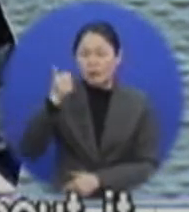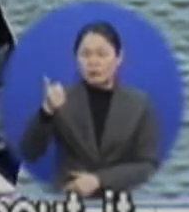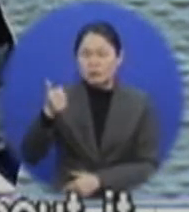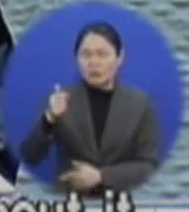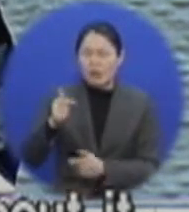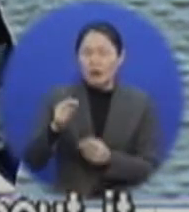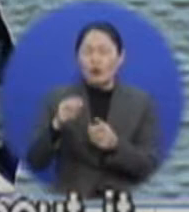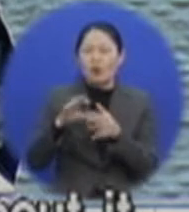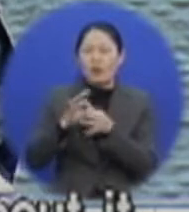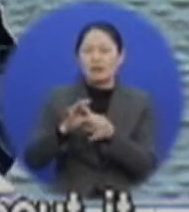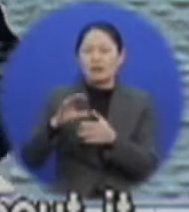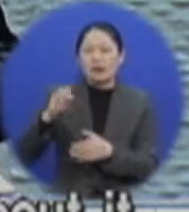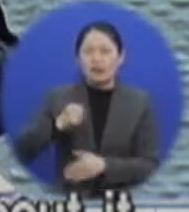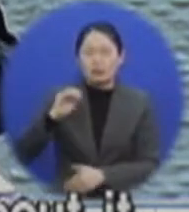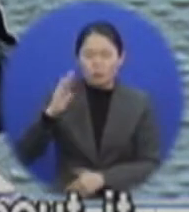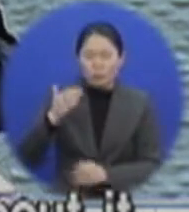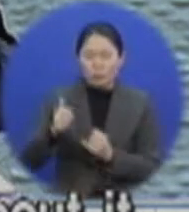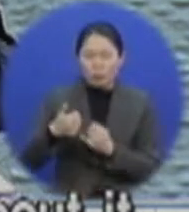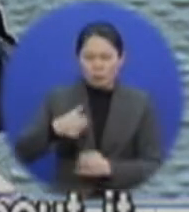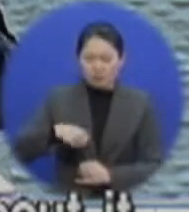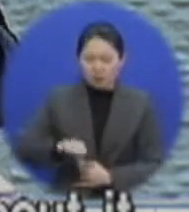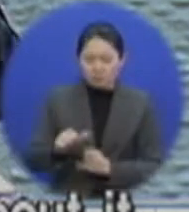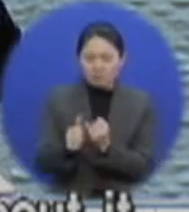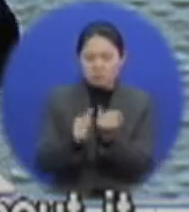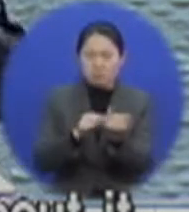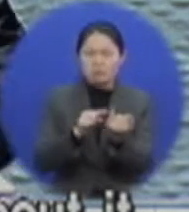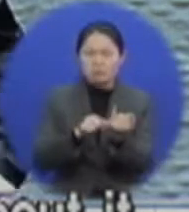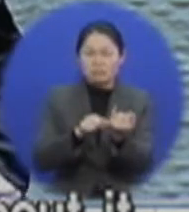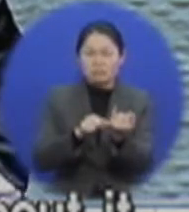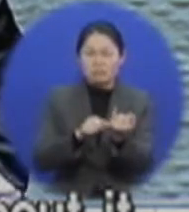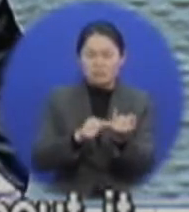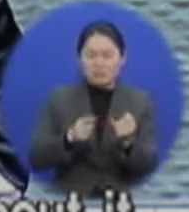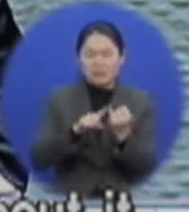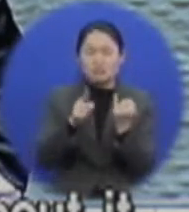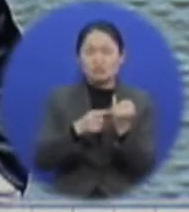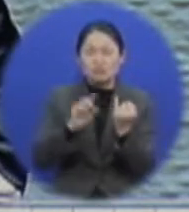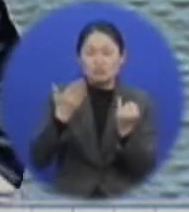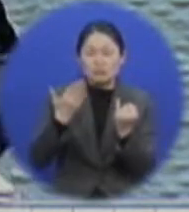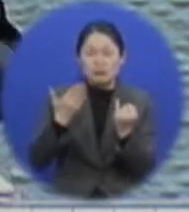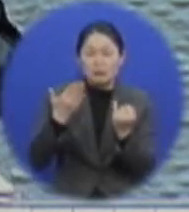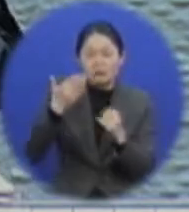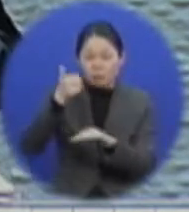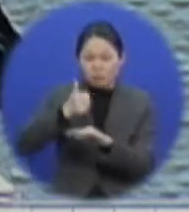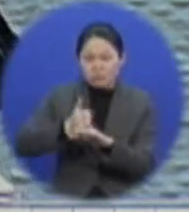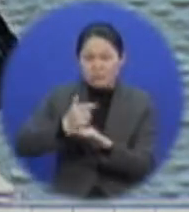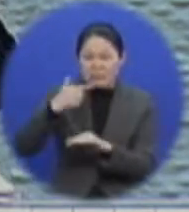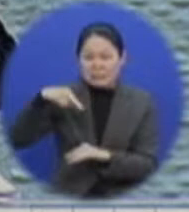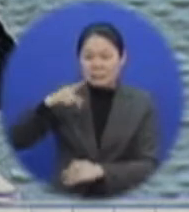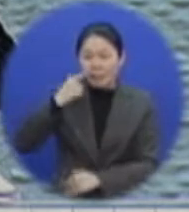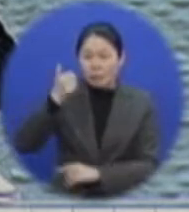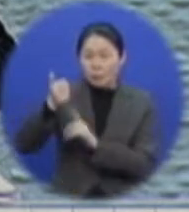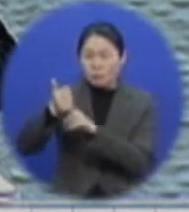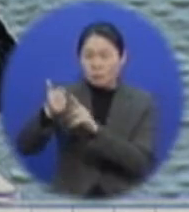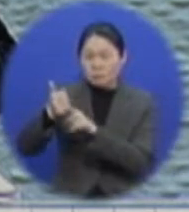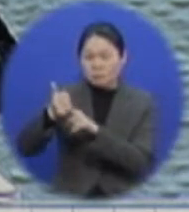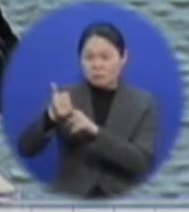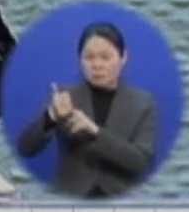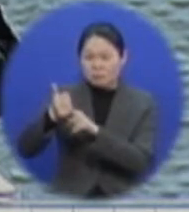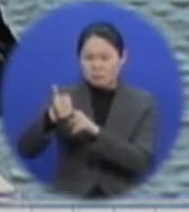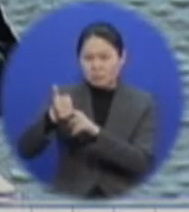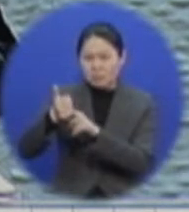했어요 그리고 그것을 가지고 시아버지에게 알립니다 자 시아버지인 유다에게 는